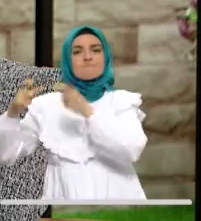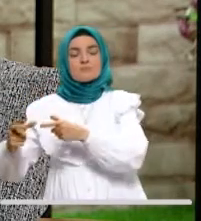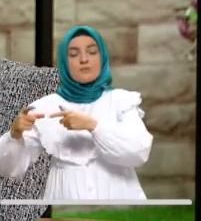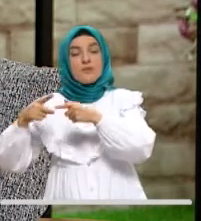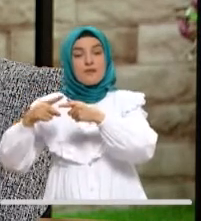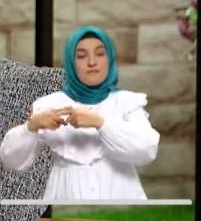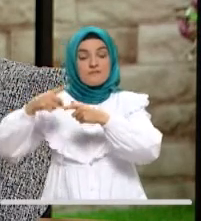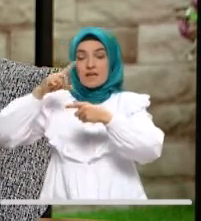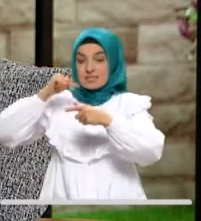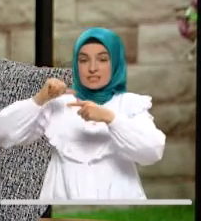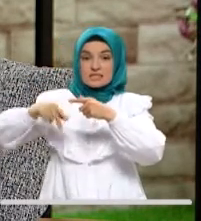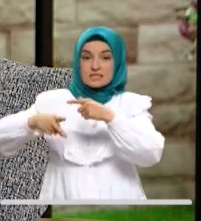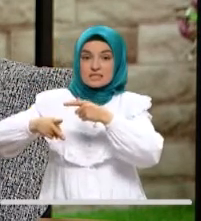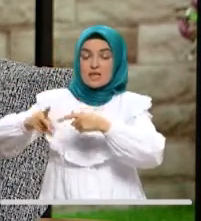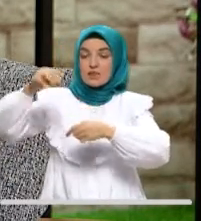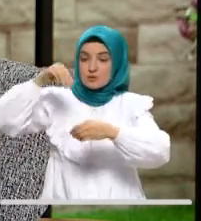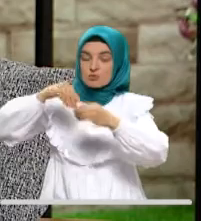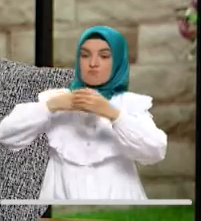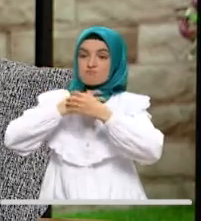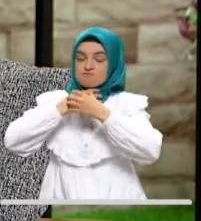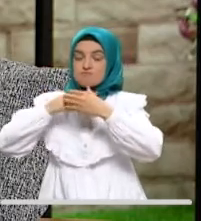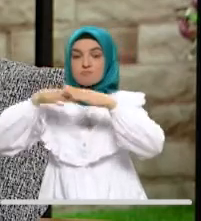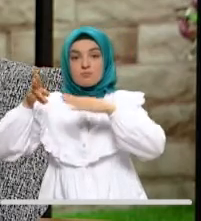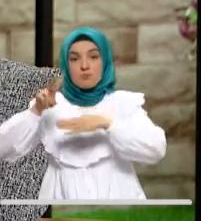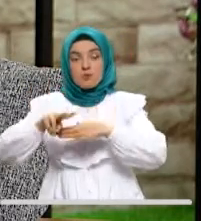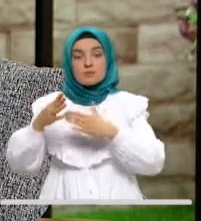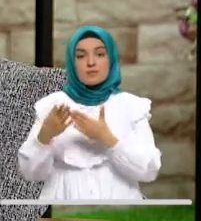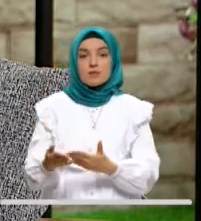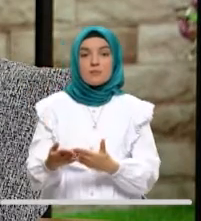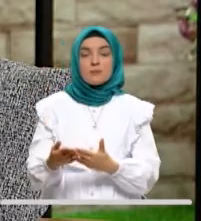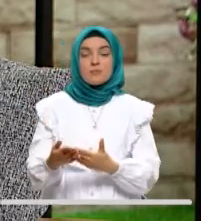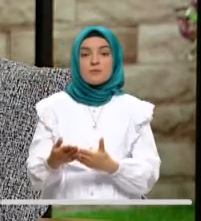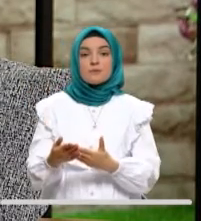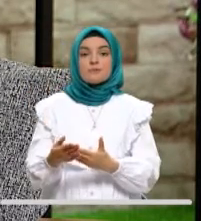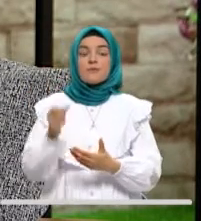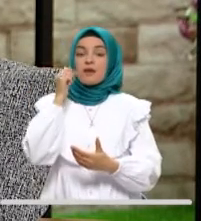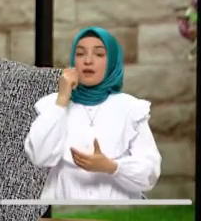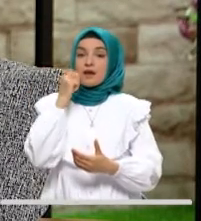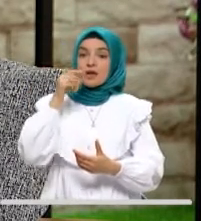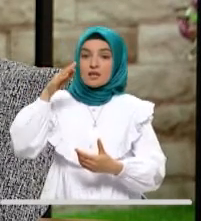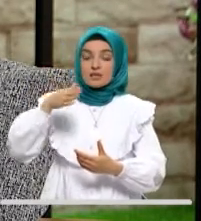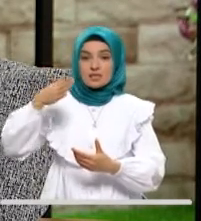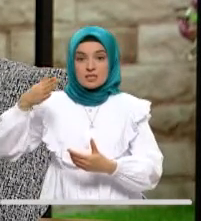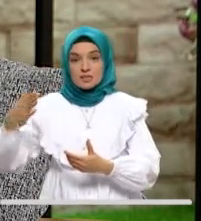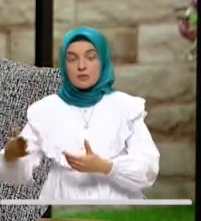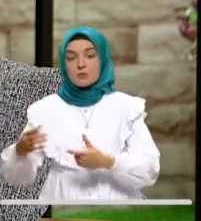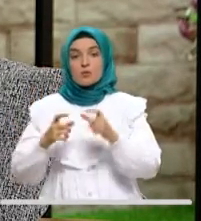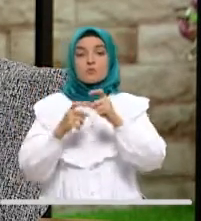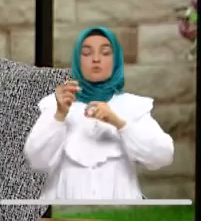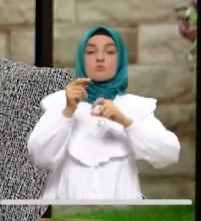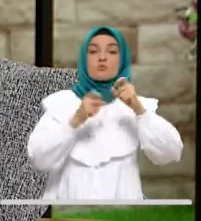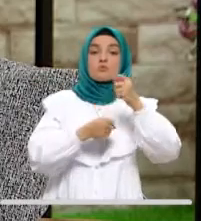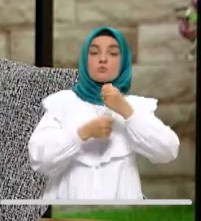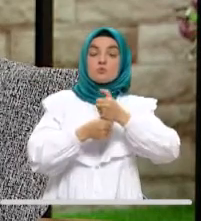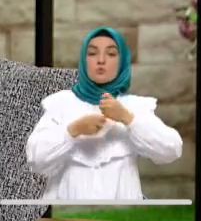Fırat Nehri'ne düşüp boğularak ölmesine rağmen aşireti Ankara Haymana'ya daha sonra Söğüt'e yani Domaniç'e